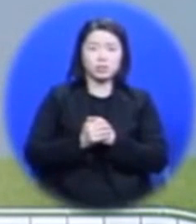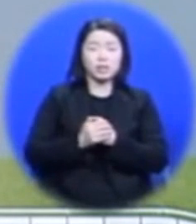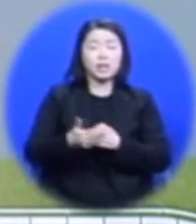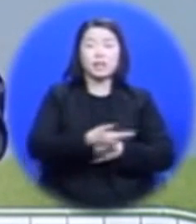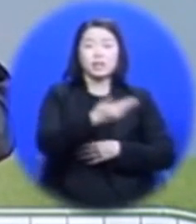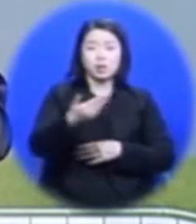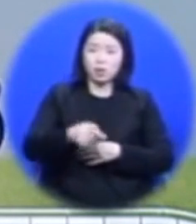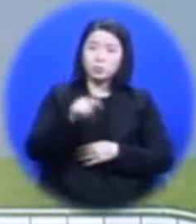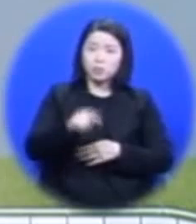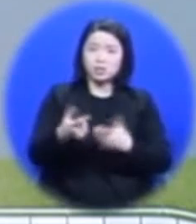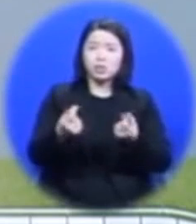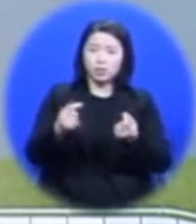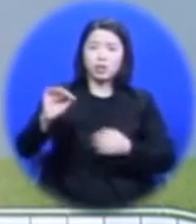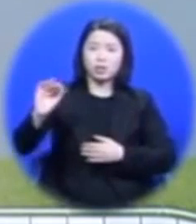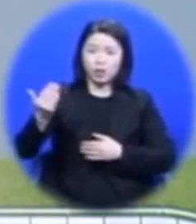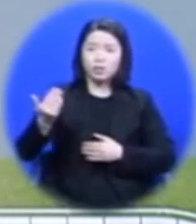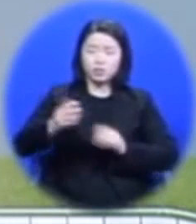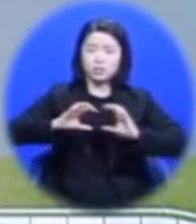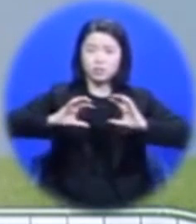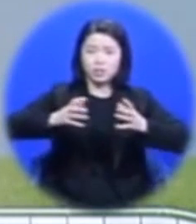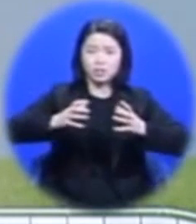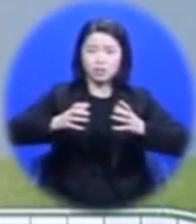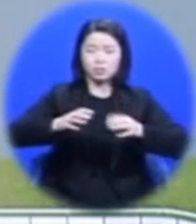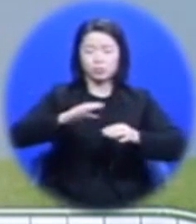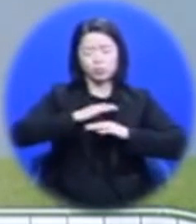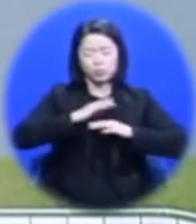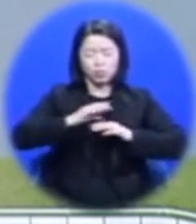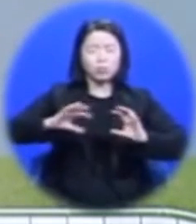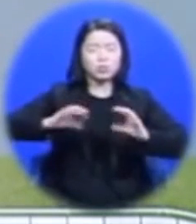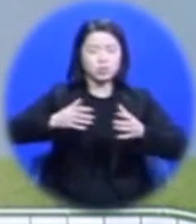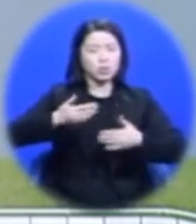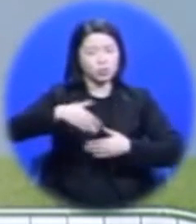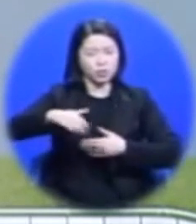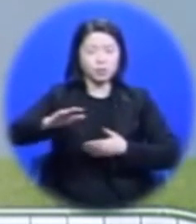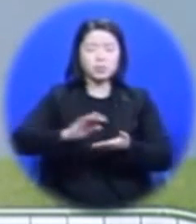여러분, 이렇게 되어지는 세상은 무서운 세상으로 갑니다.